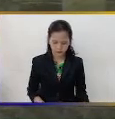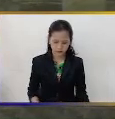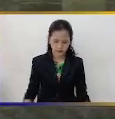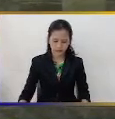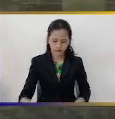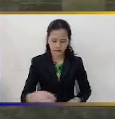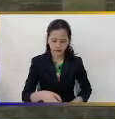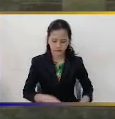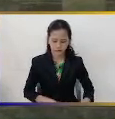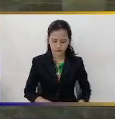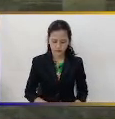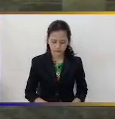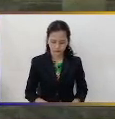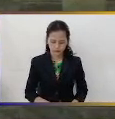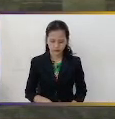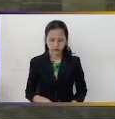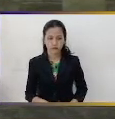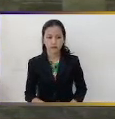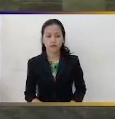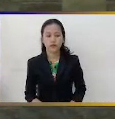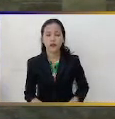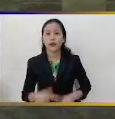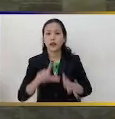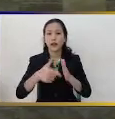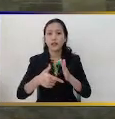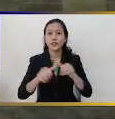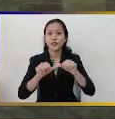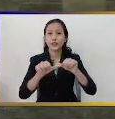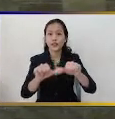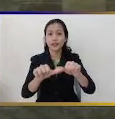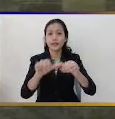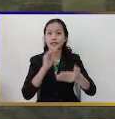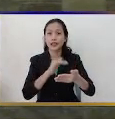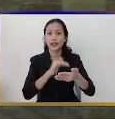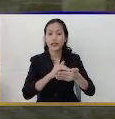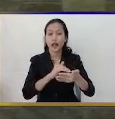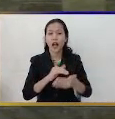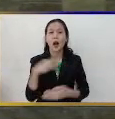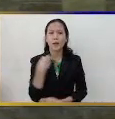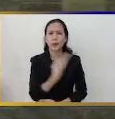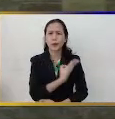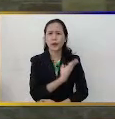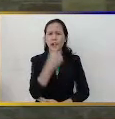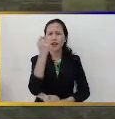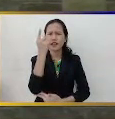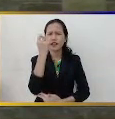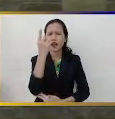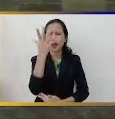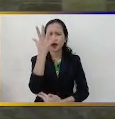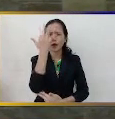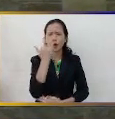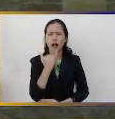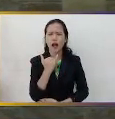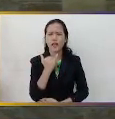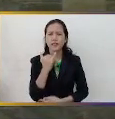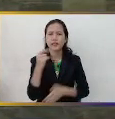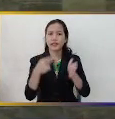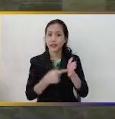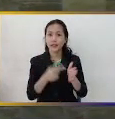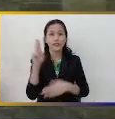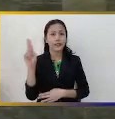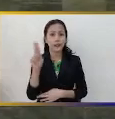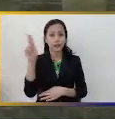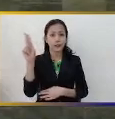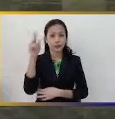outline ng Book of Micah, ay maintindihan po natin kung bakit ito po ang ginamit na